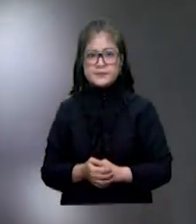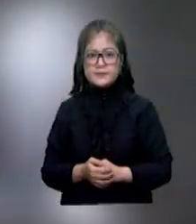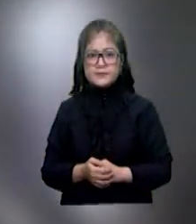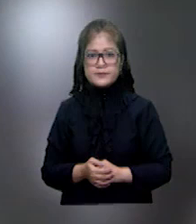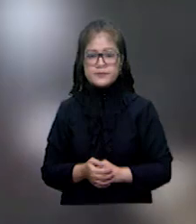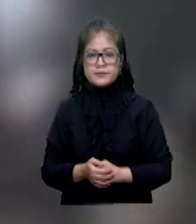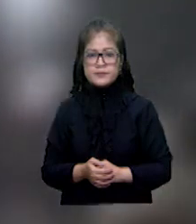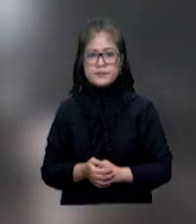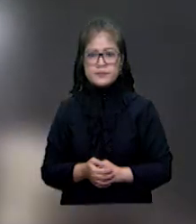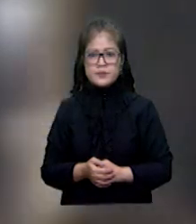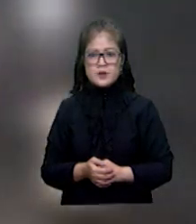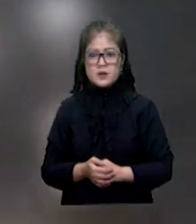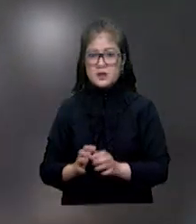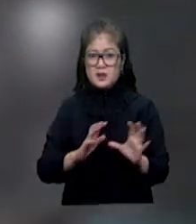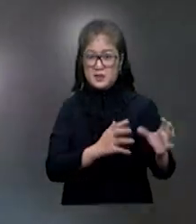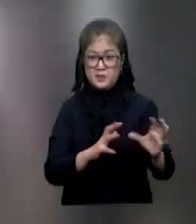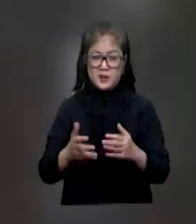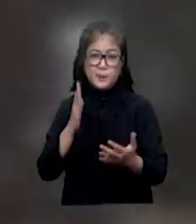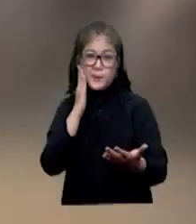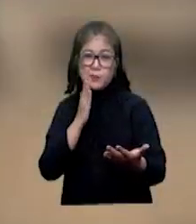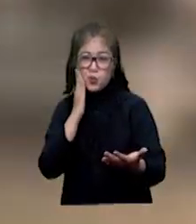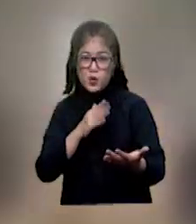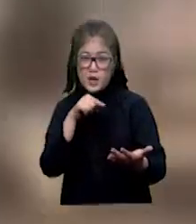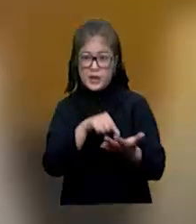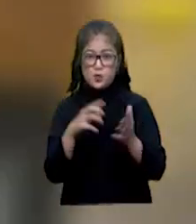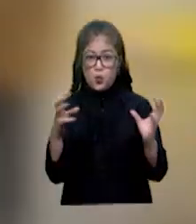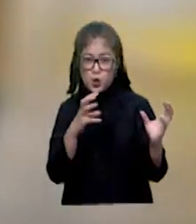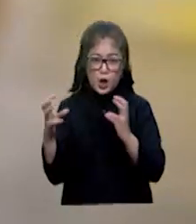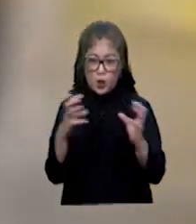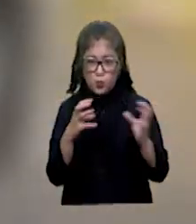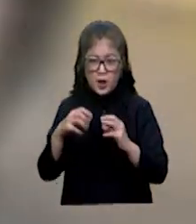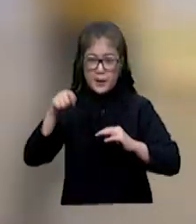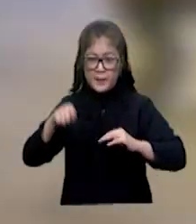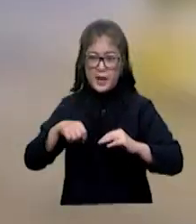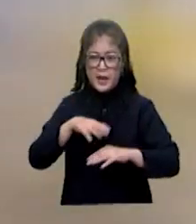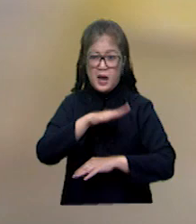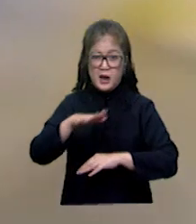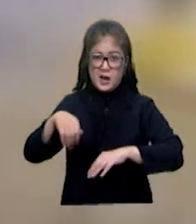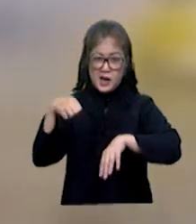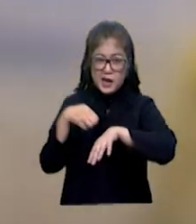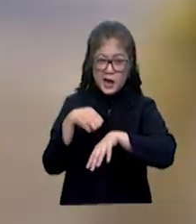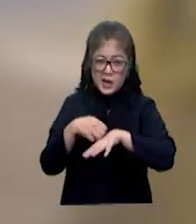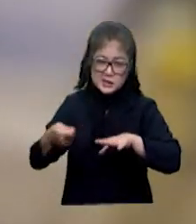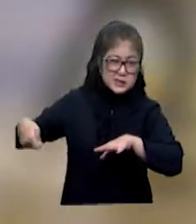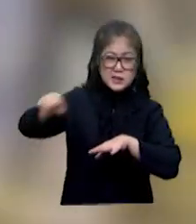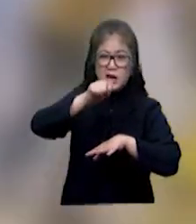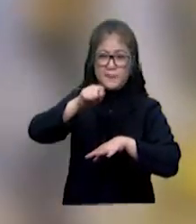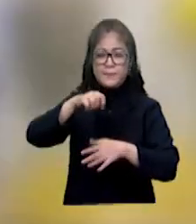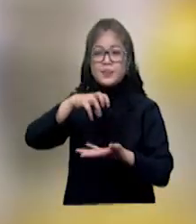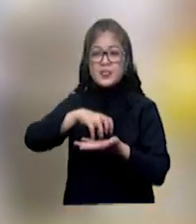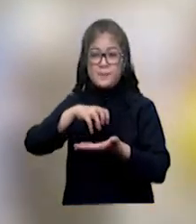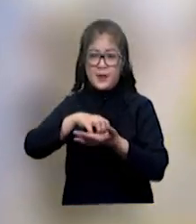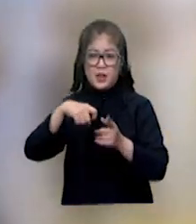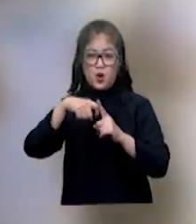dua kelompok Pemuda terlibat tawuran menggunakan senjata tajam dan air keras di Jalan Kramat Raya Koja Jakarta Utara Selasa dini hari